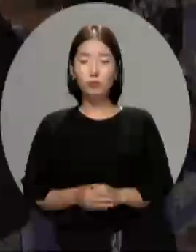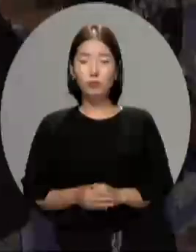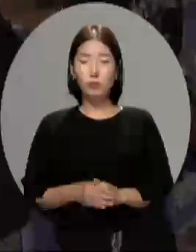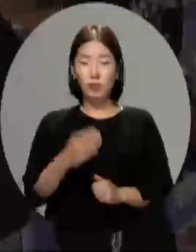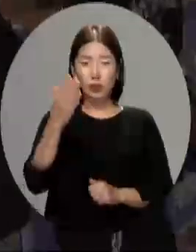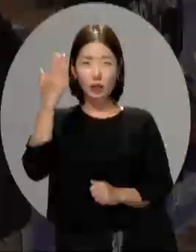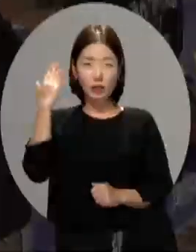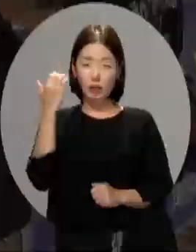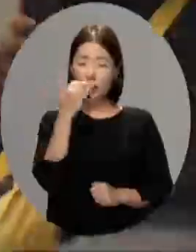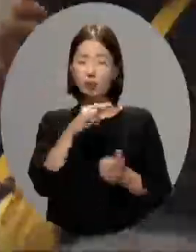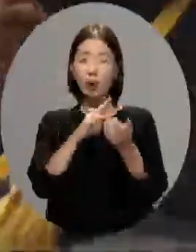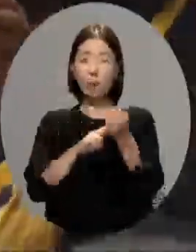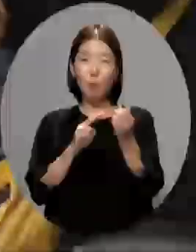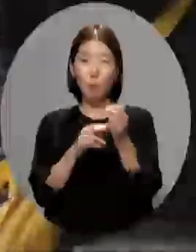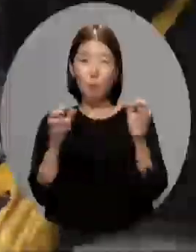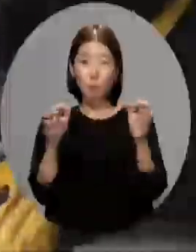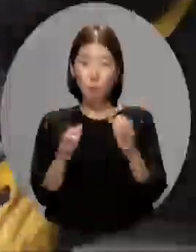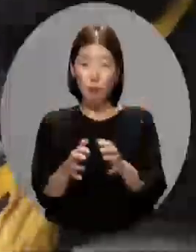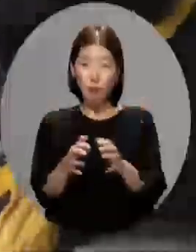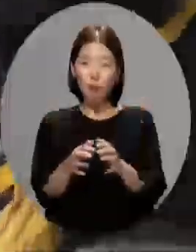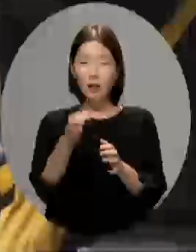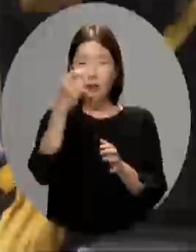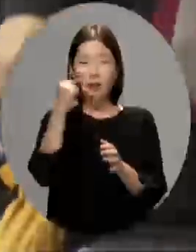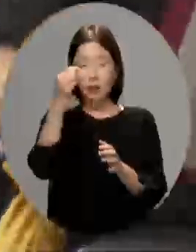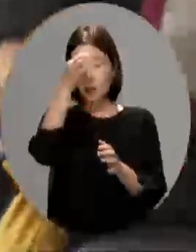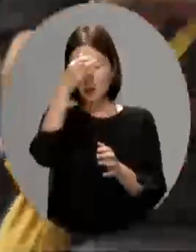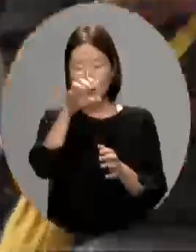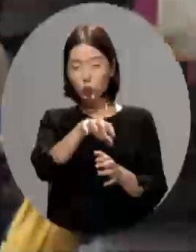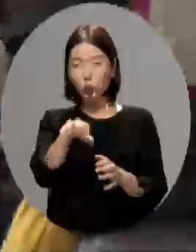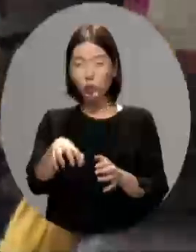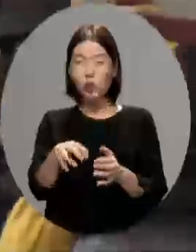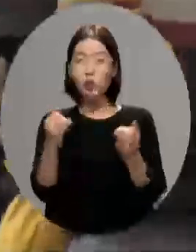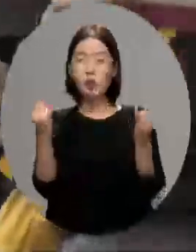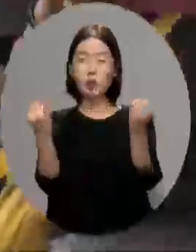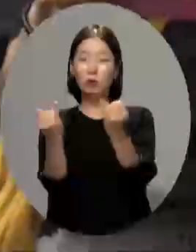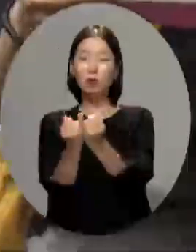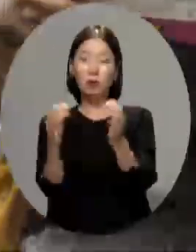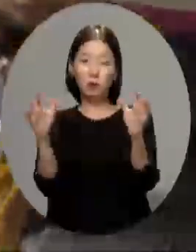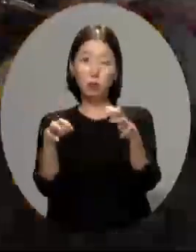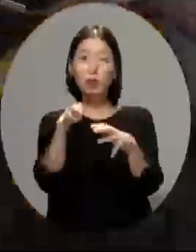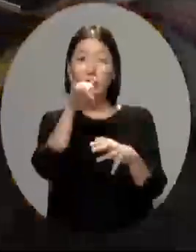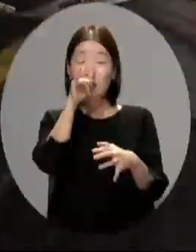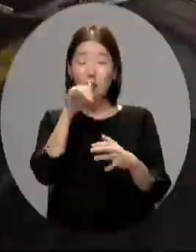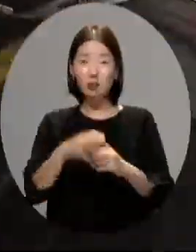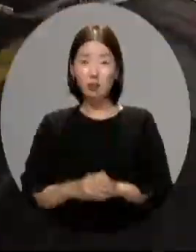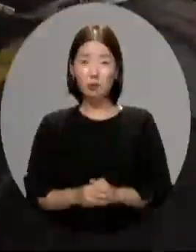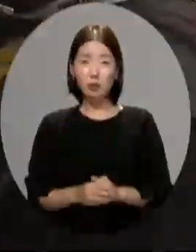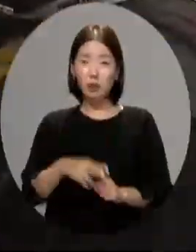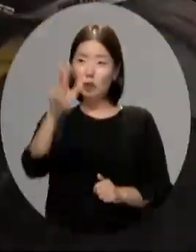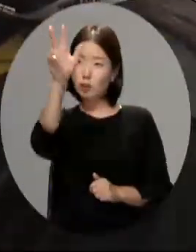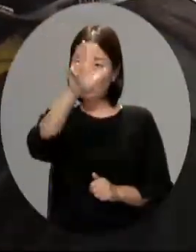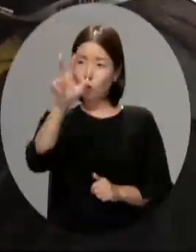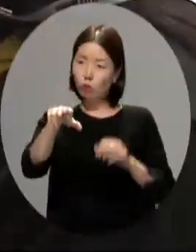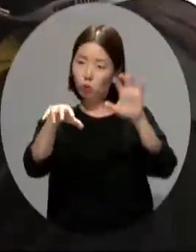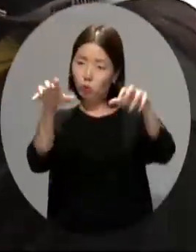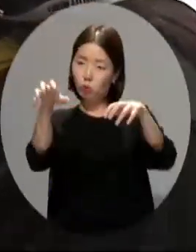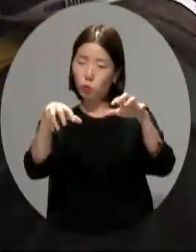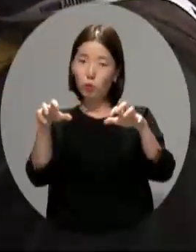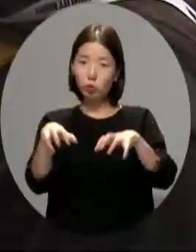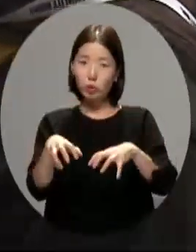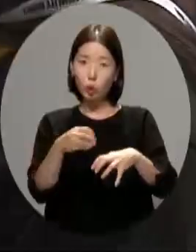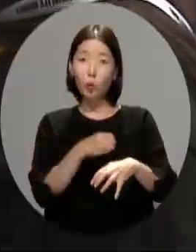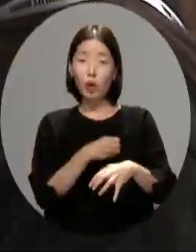과거 성매매 집결지였던 선우송 예술촌에 수십 명의 여성들이 모였습니다. 이들은 전국 각지에서 온